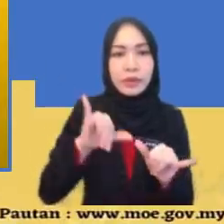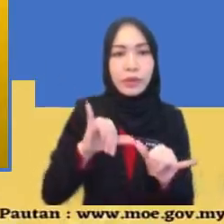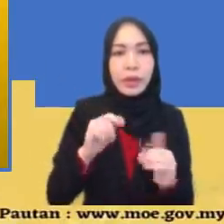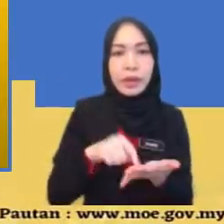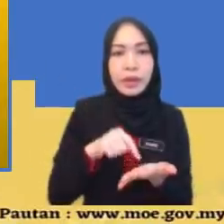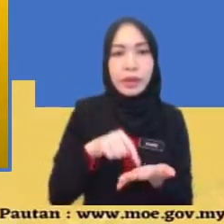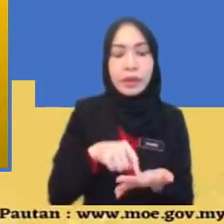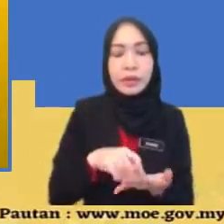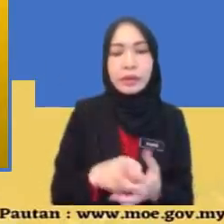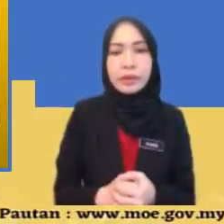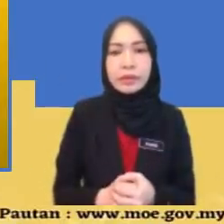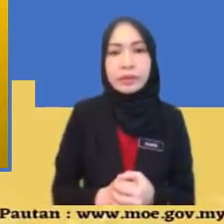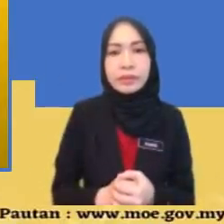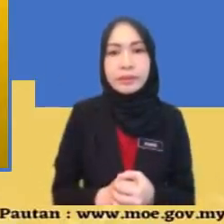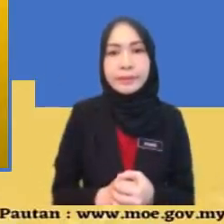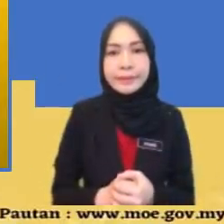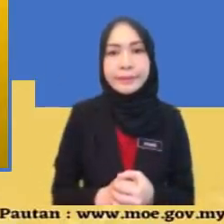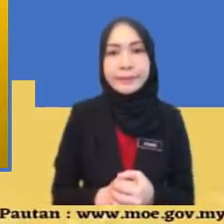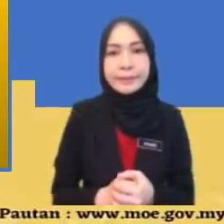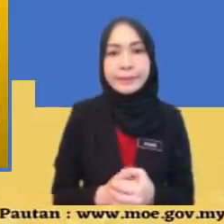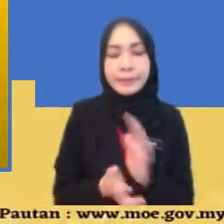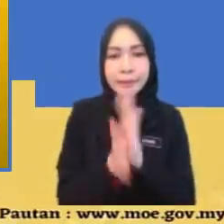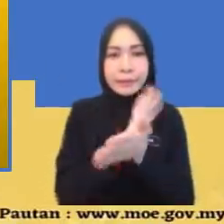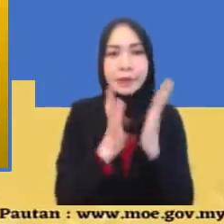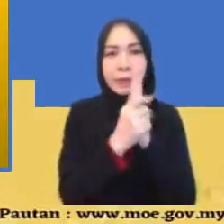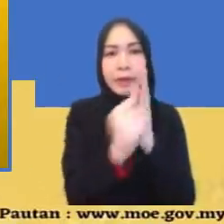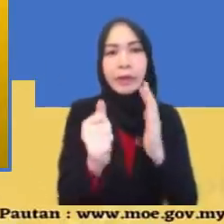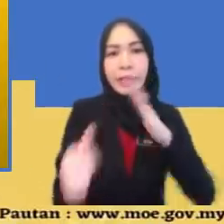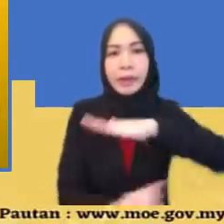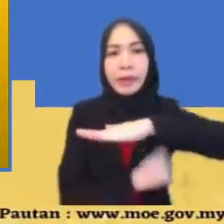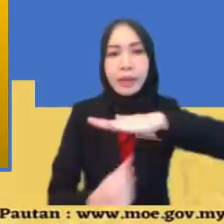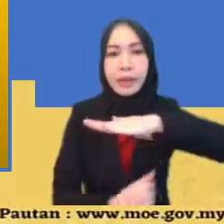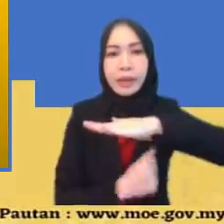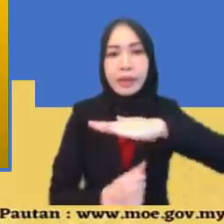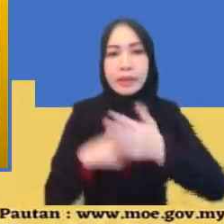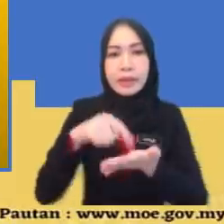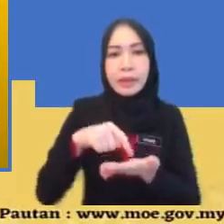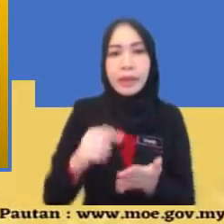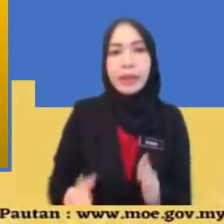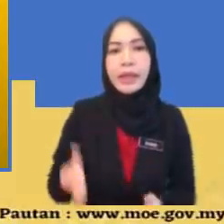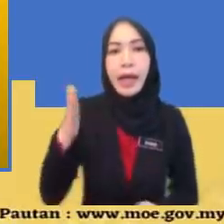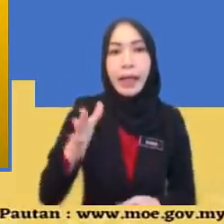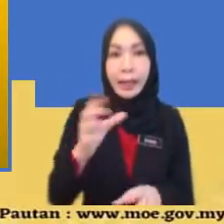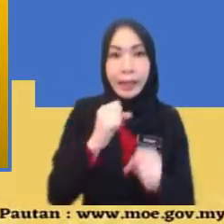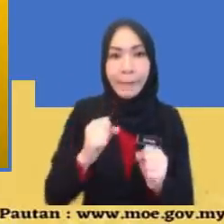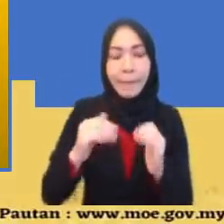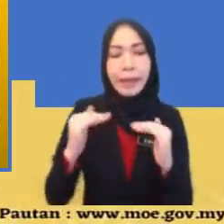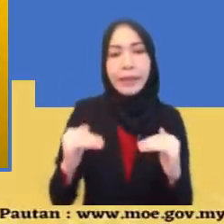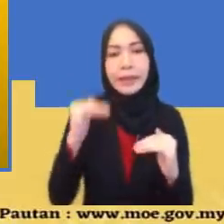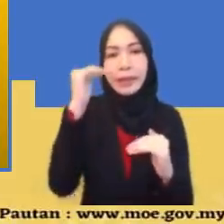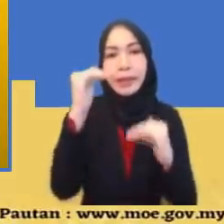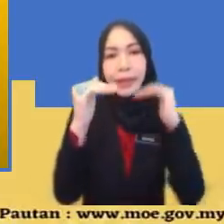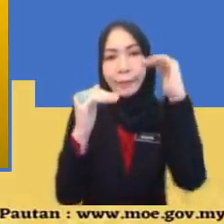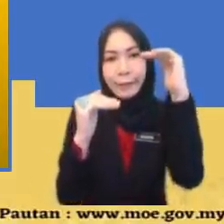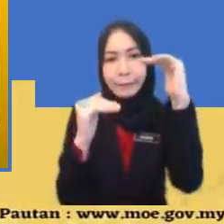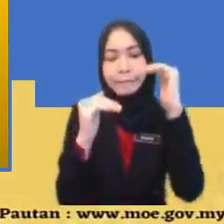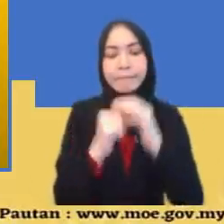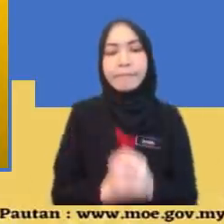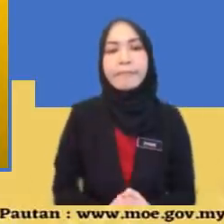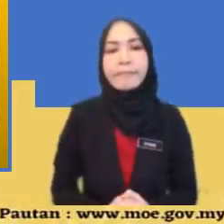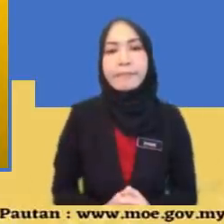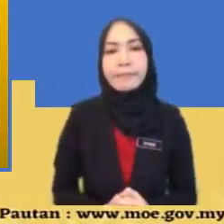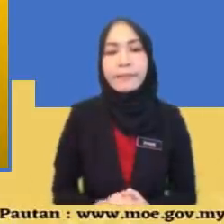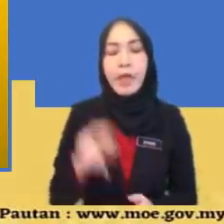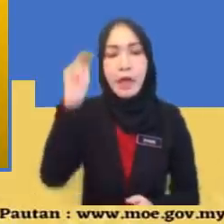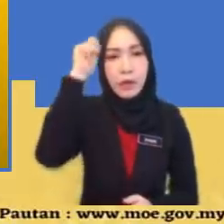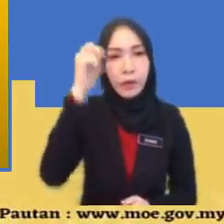terhadap kemahiran asas di terasi dan numerasi ini akan dapat ditingkatkan Insyaallah tuan-tuan dan puan-puan